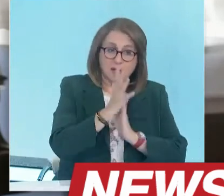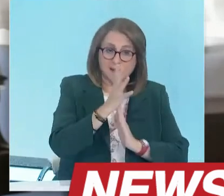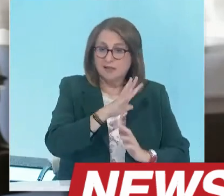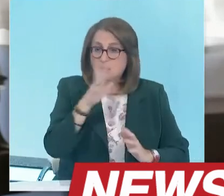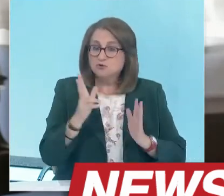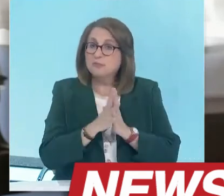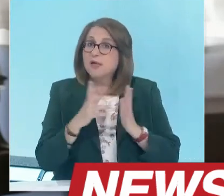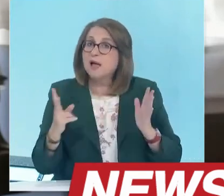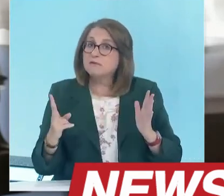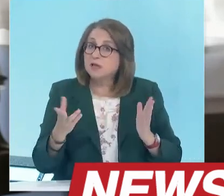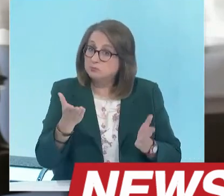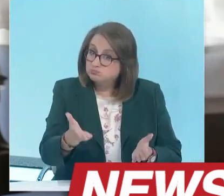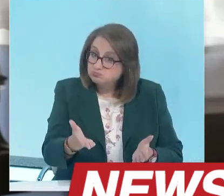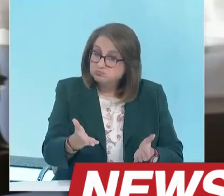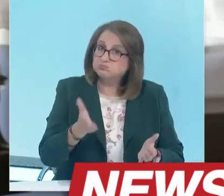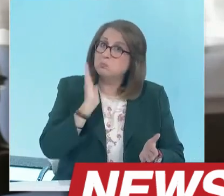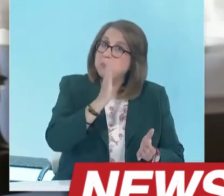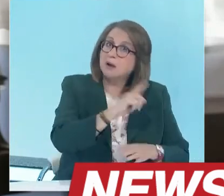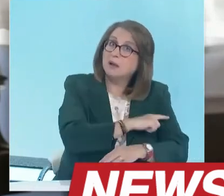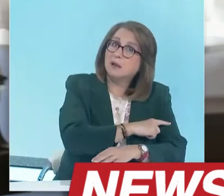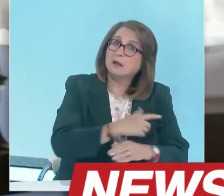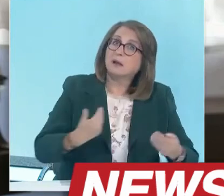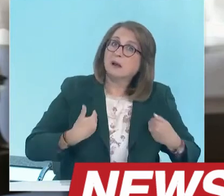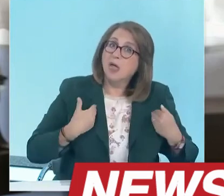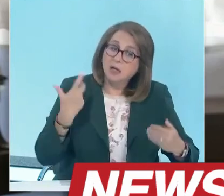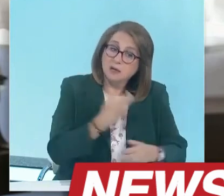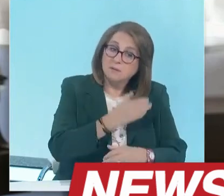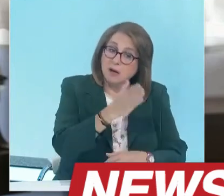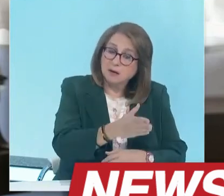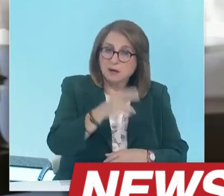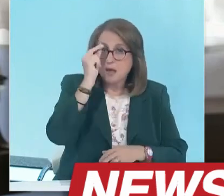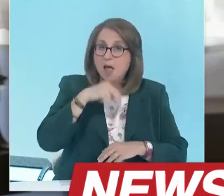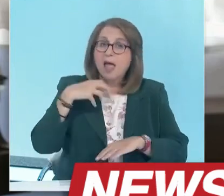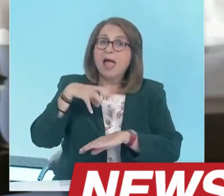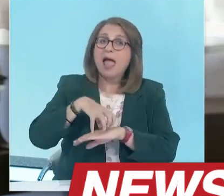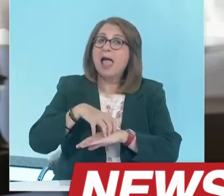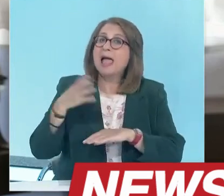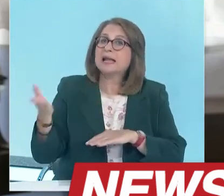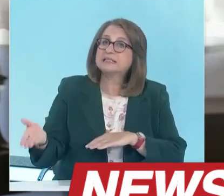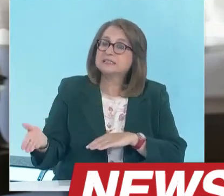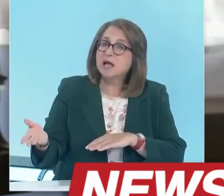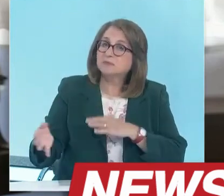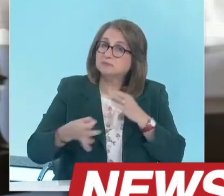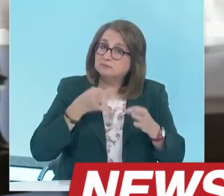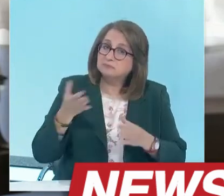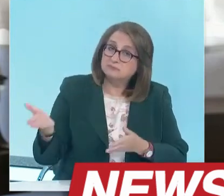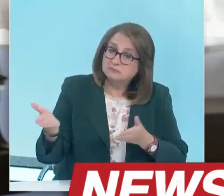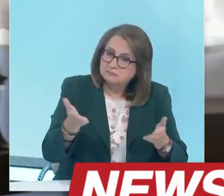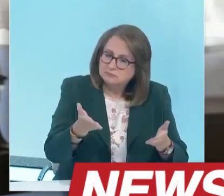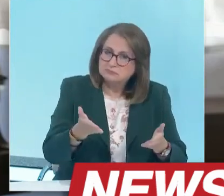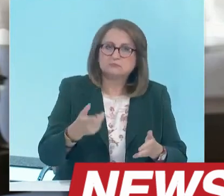ανεμβολίαστοι πολίτες, αλλά οι πολιτικοί που ο ίδιος αποφάσισε. Η απόπειρα δαιμονοποίησης μερίδας των πολιτών δεν έχει αποδώσει ποτέ σε κυβέρνηση